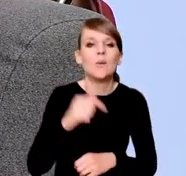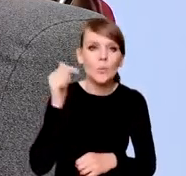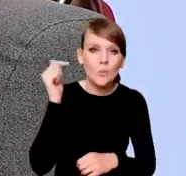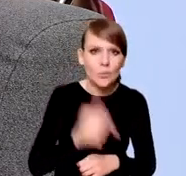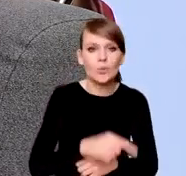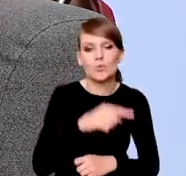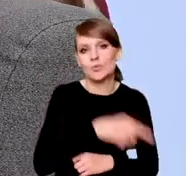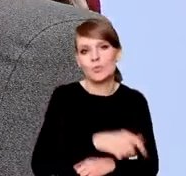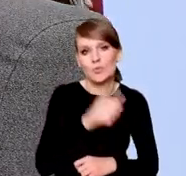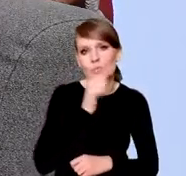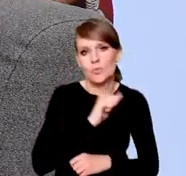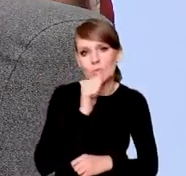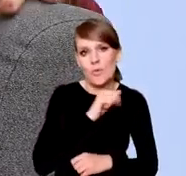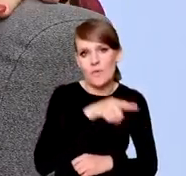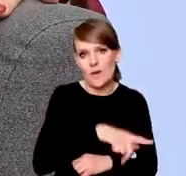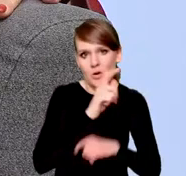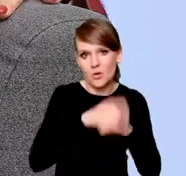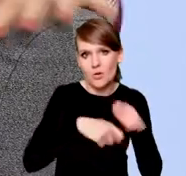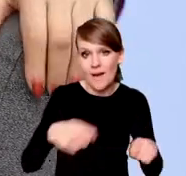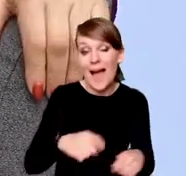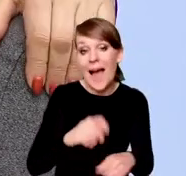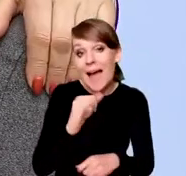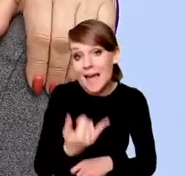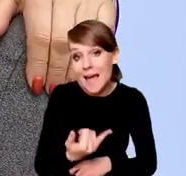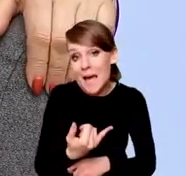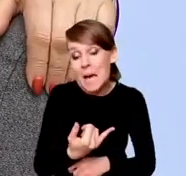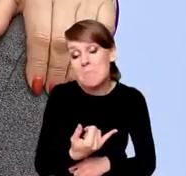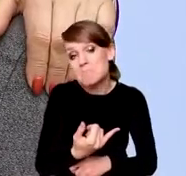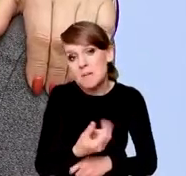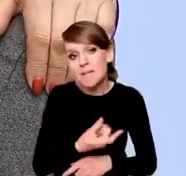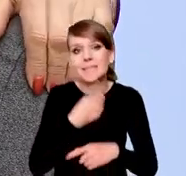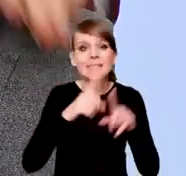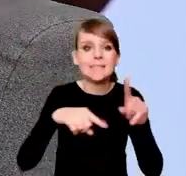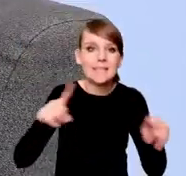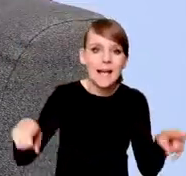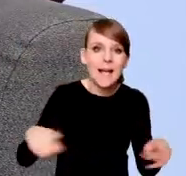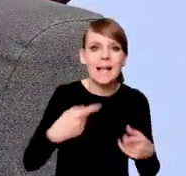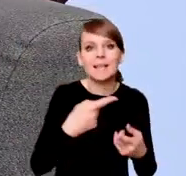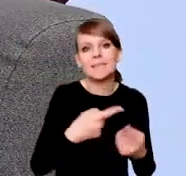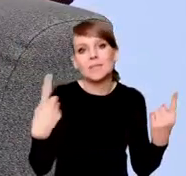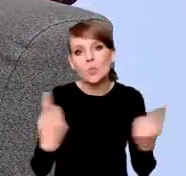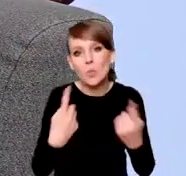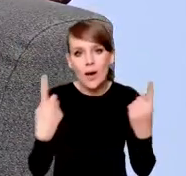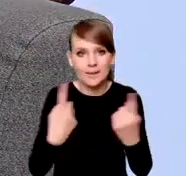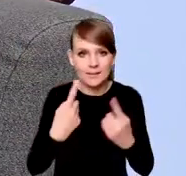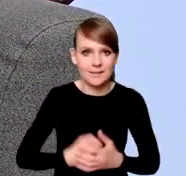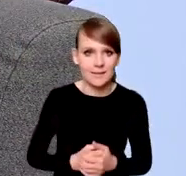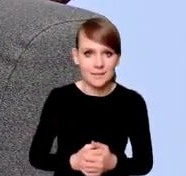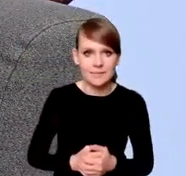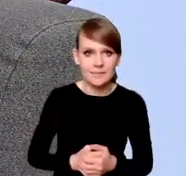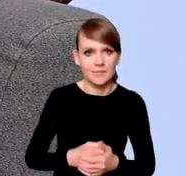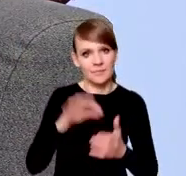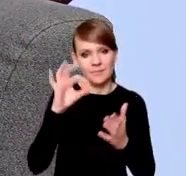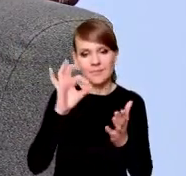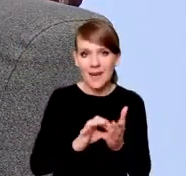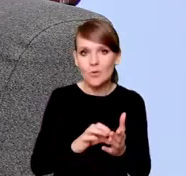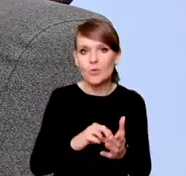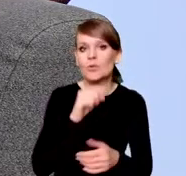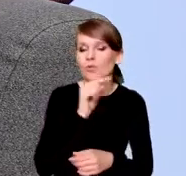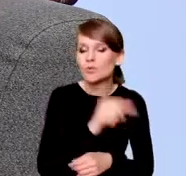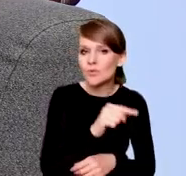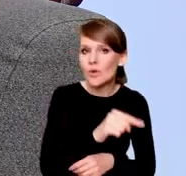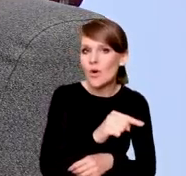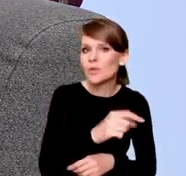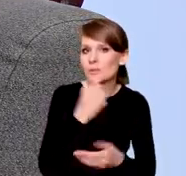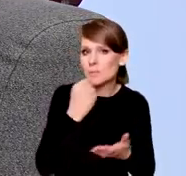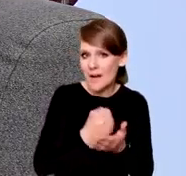próbować go rozwiązać. Jak? No to zależy już od kontekstu i od sytuacji. I akurat ta rzecz jest niezwykle